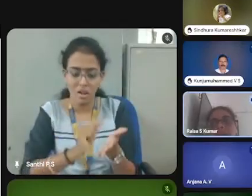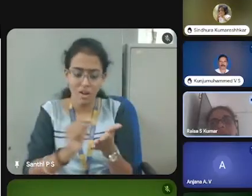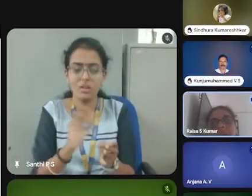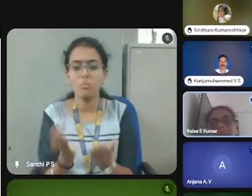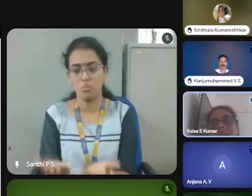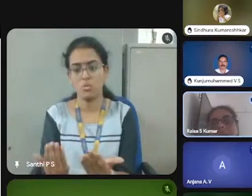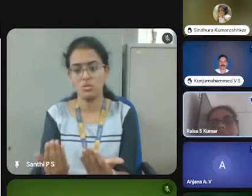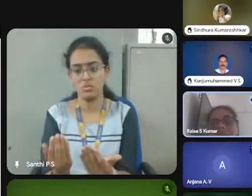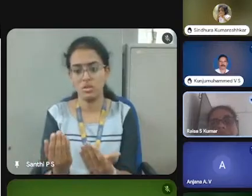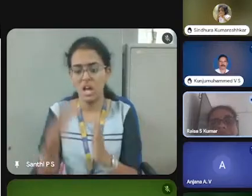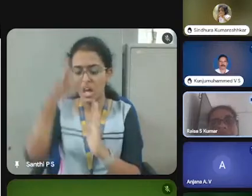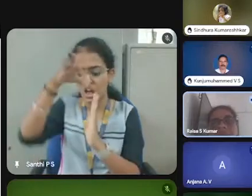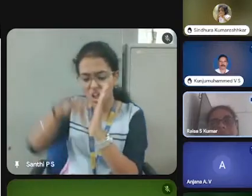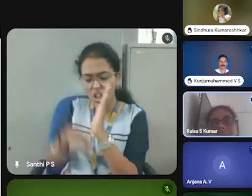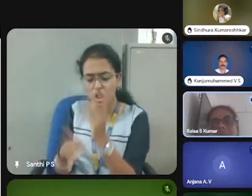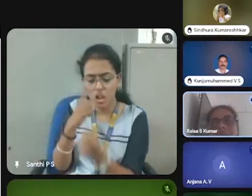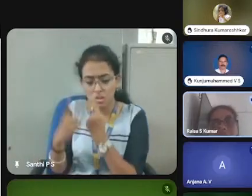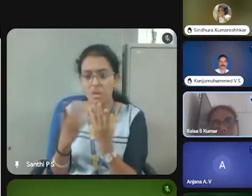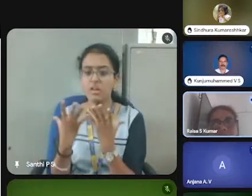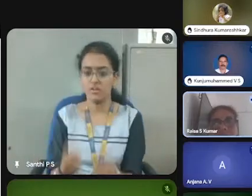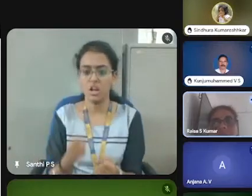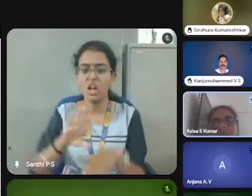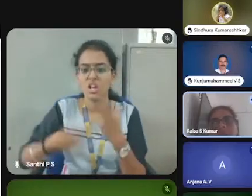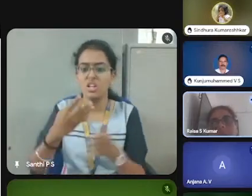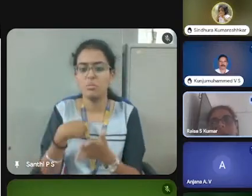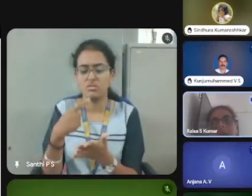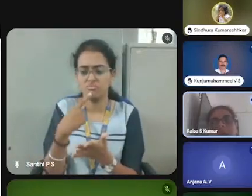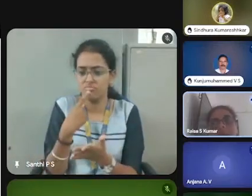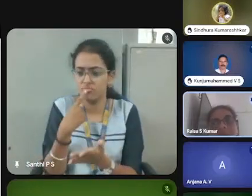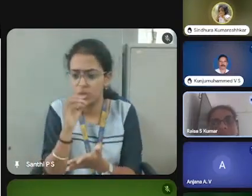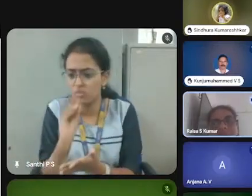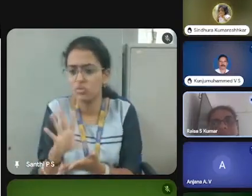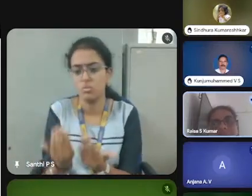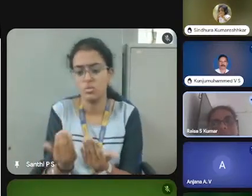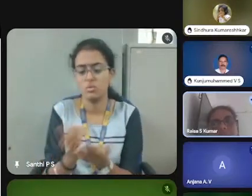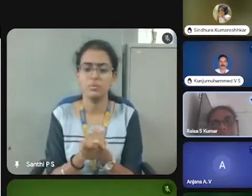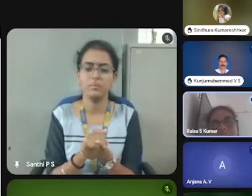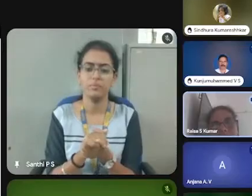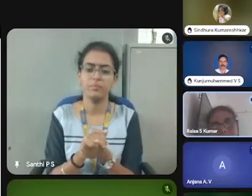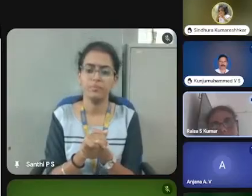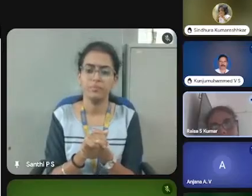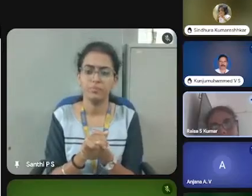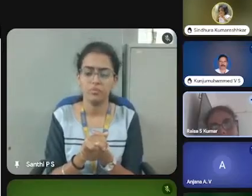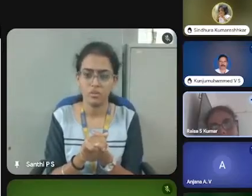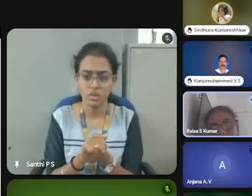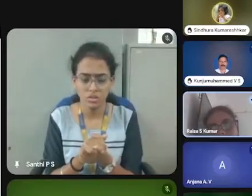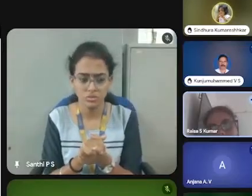നമ്മൾ അതൊരു ഡീറ്റെയിൽഡ് ആയിട്ട് അസസ്മെന്റ് എടുത്താൽ നമുക്ക് അറിയാൻ പറ്റും. മാം ശ്രദ്ധ പറയൂ